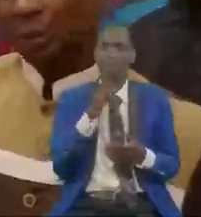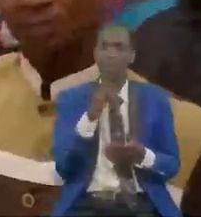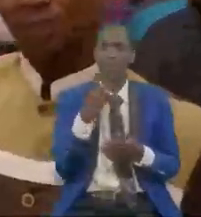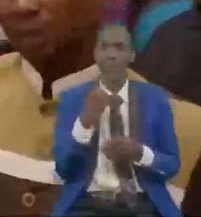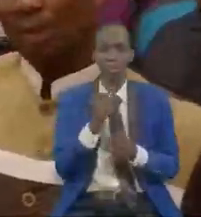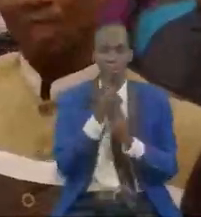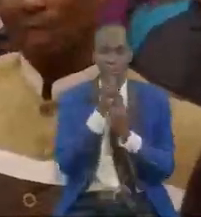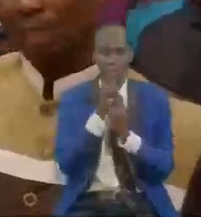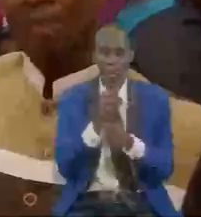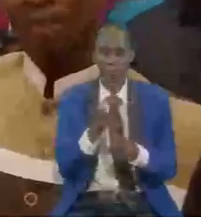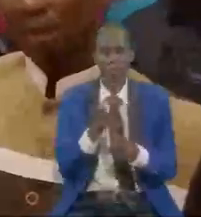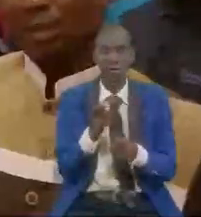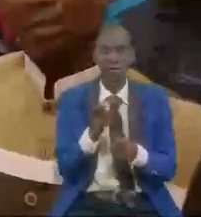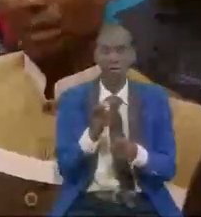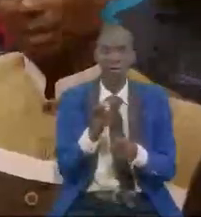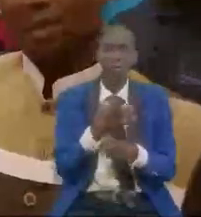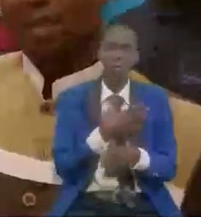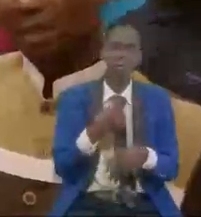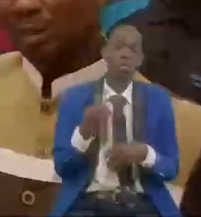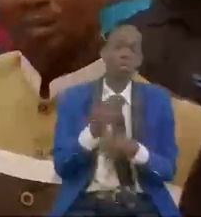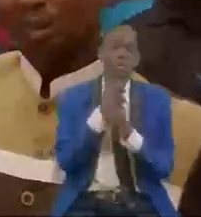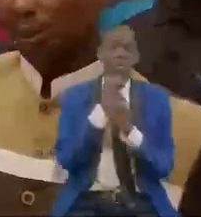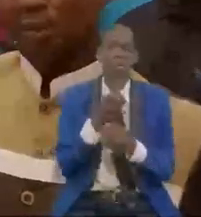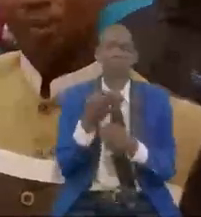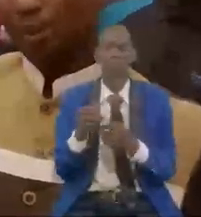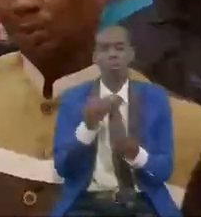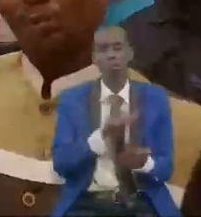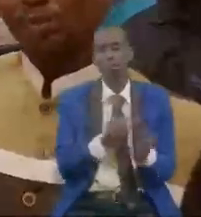et le don du baptême dans le Saint-Esprit.